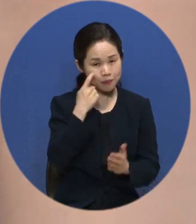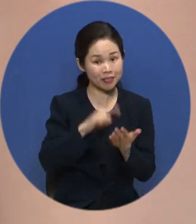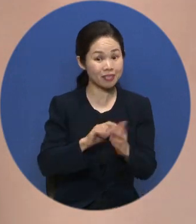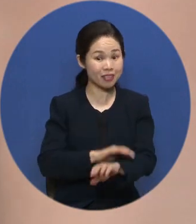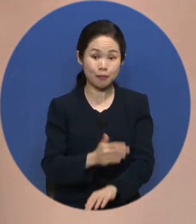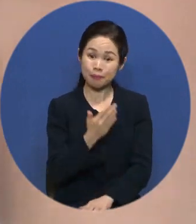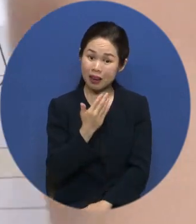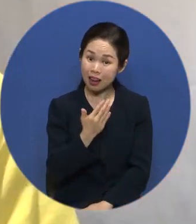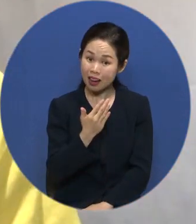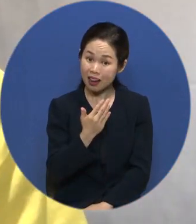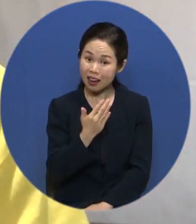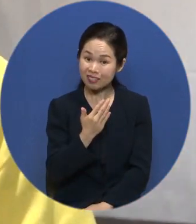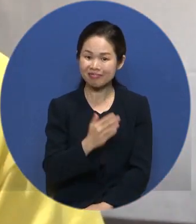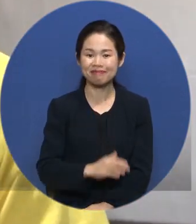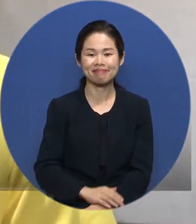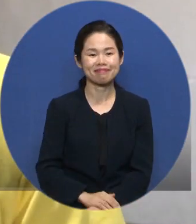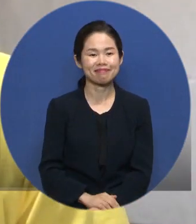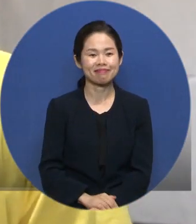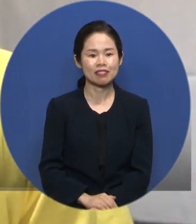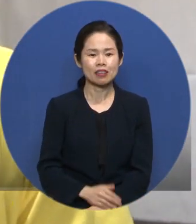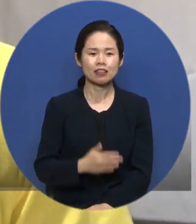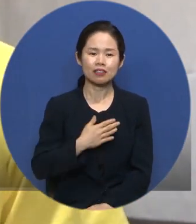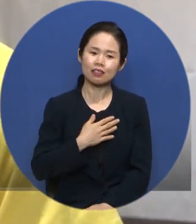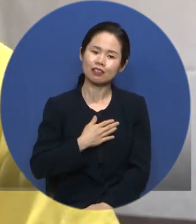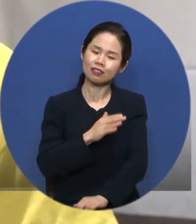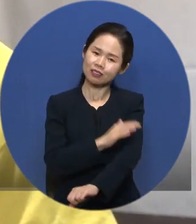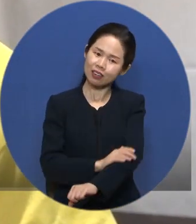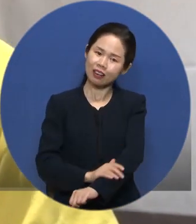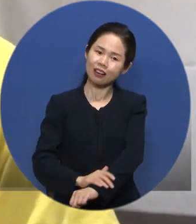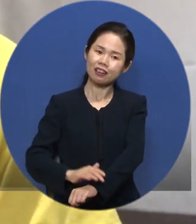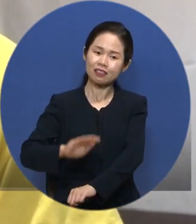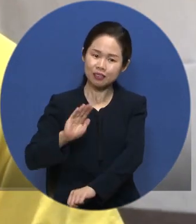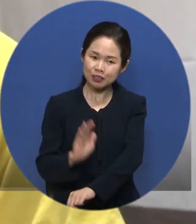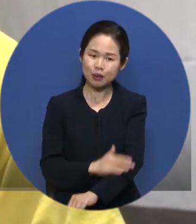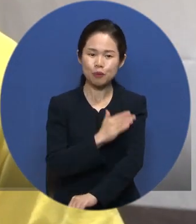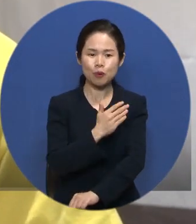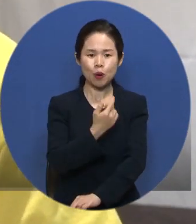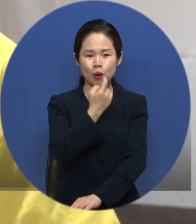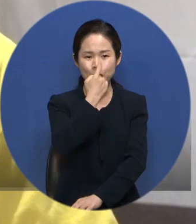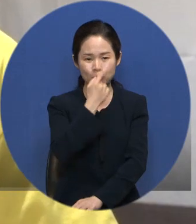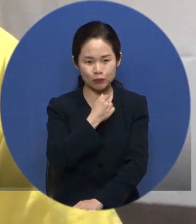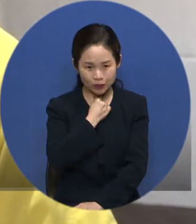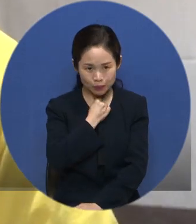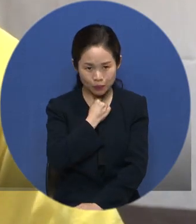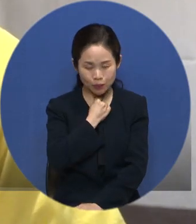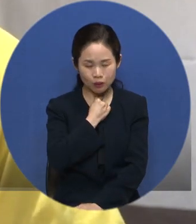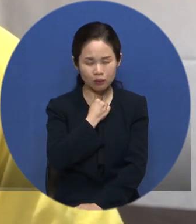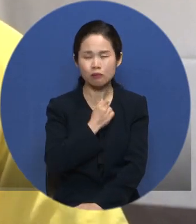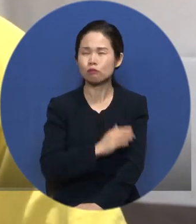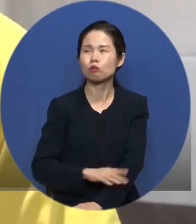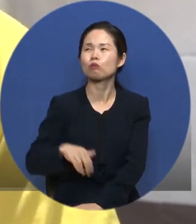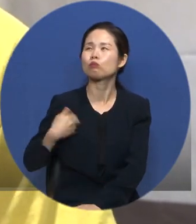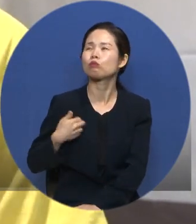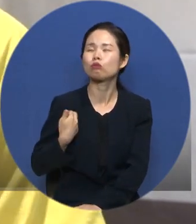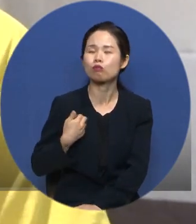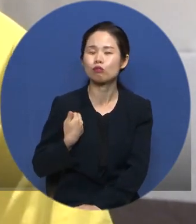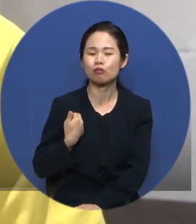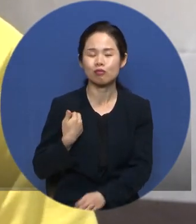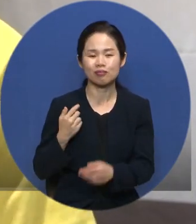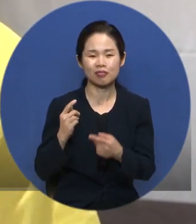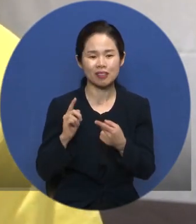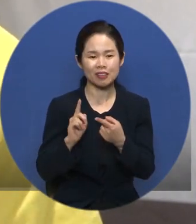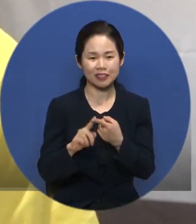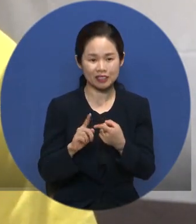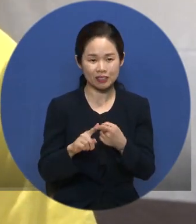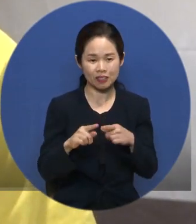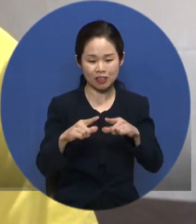글쓰기. 어떤 거 잘하냐, 잘하지 못하냐, 배우고 싶냐, 아니면 잘 모르겠냐 이런 거에서 일단 카드